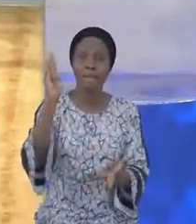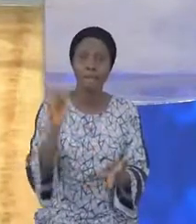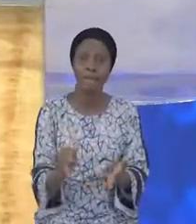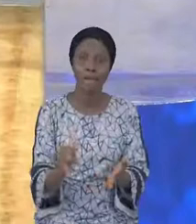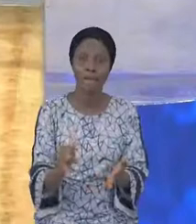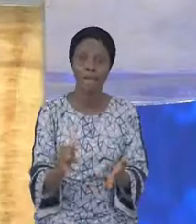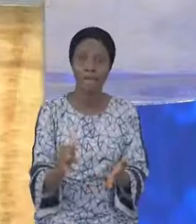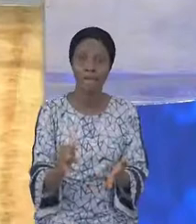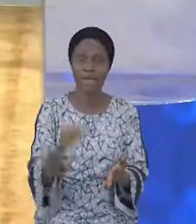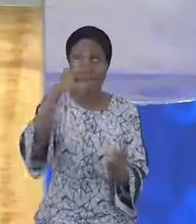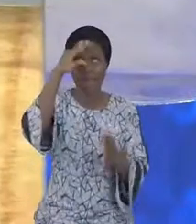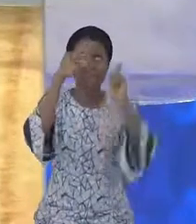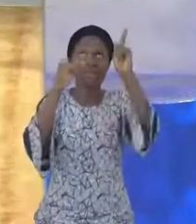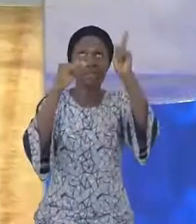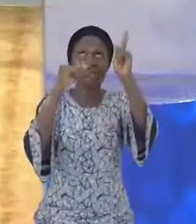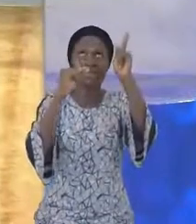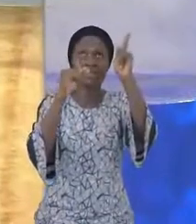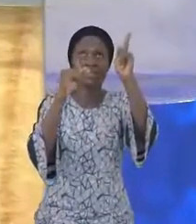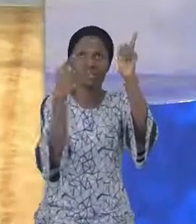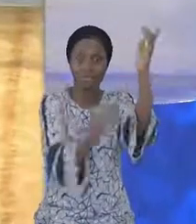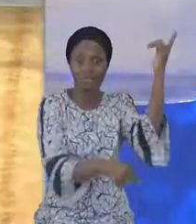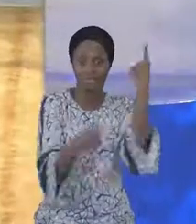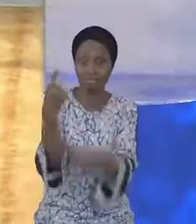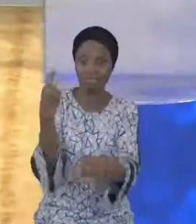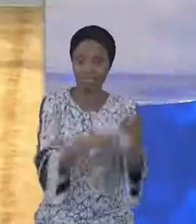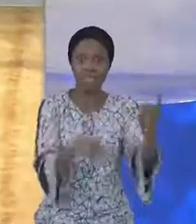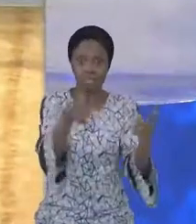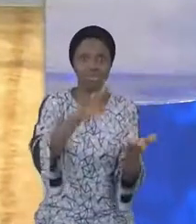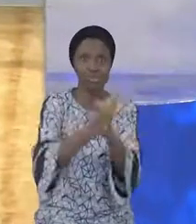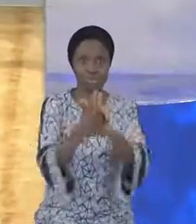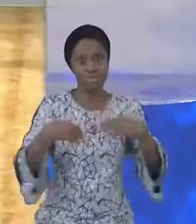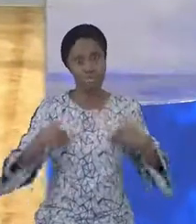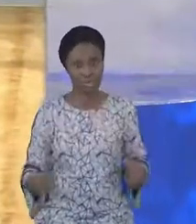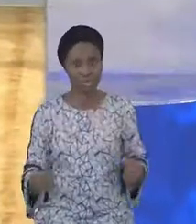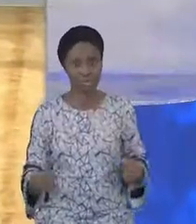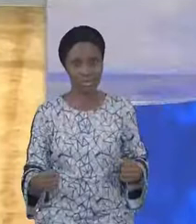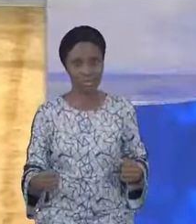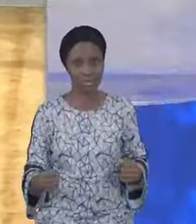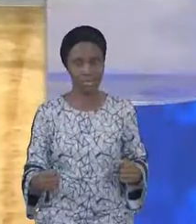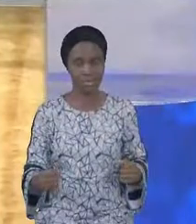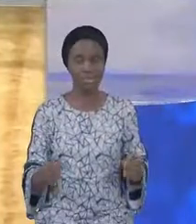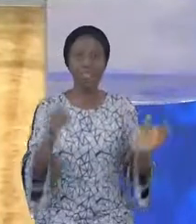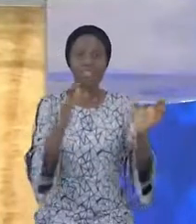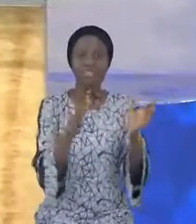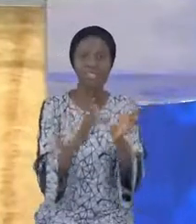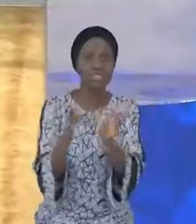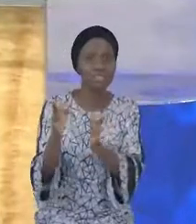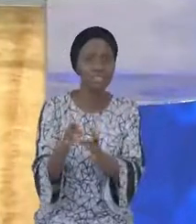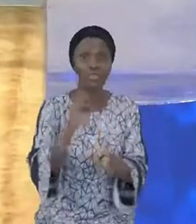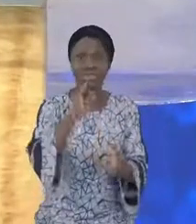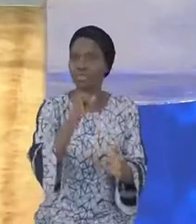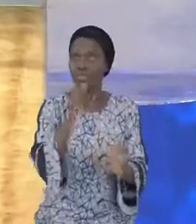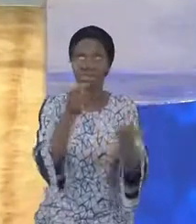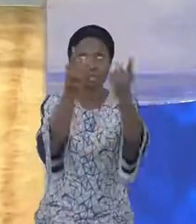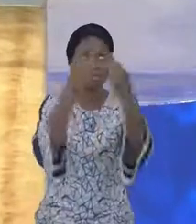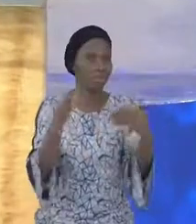Par ses meurtrissures, nous sommes guéris. Mais Jésus ne reviendra pas